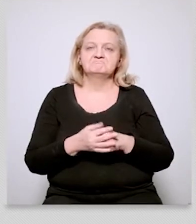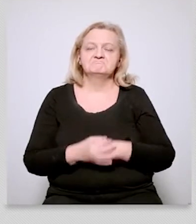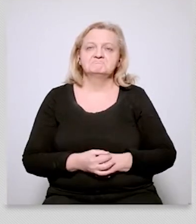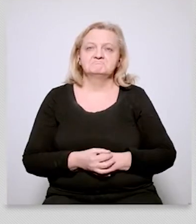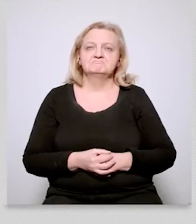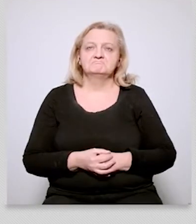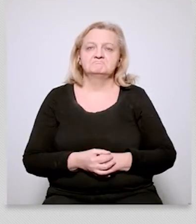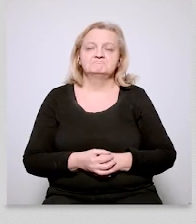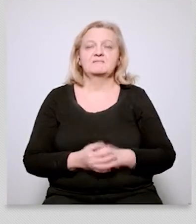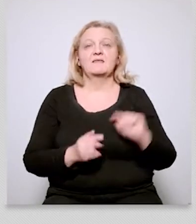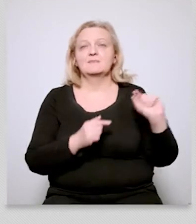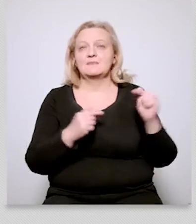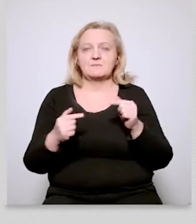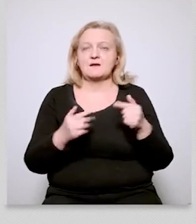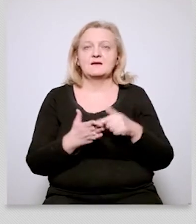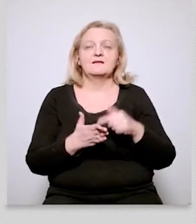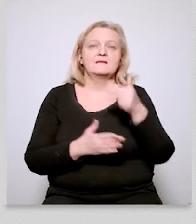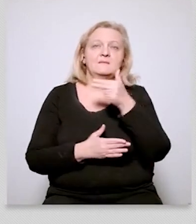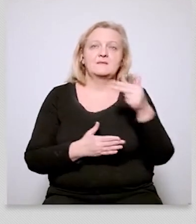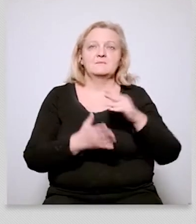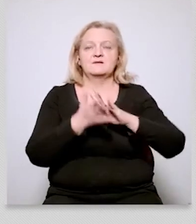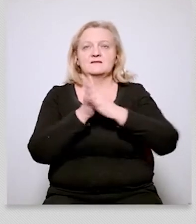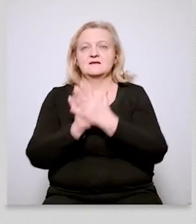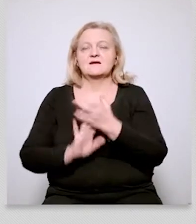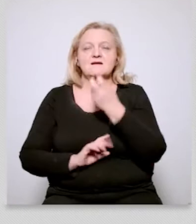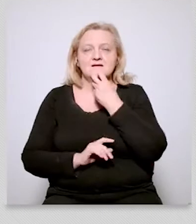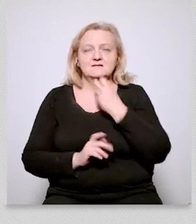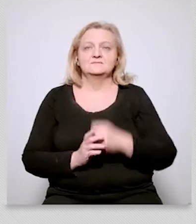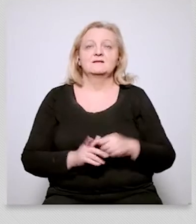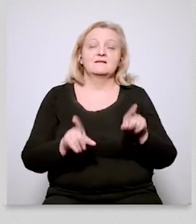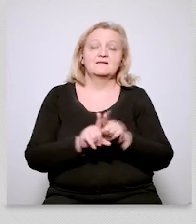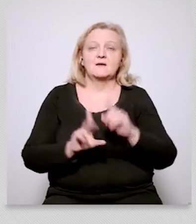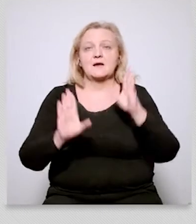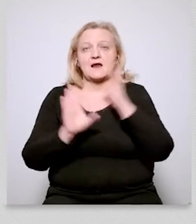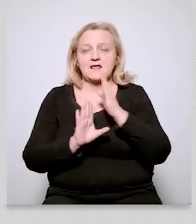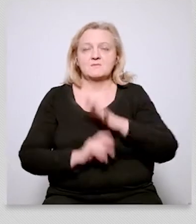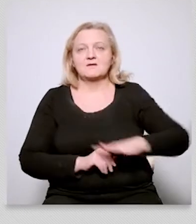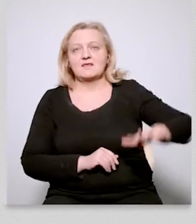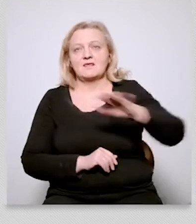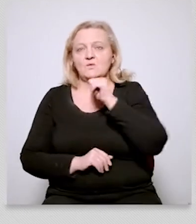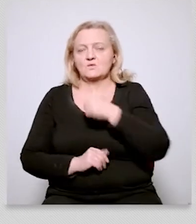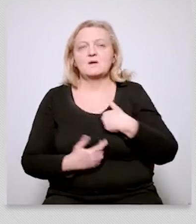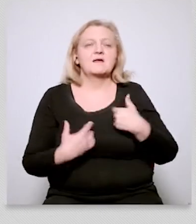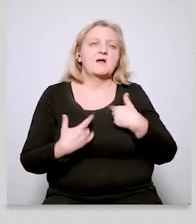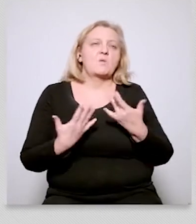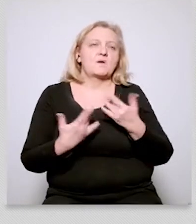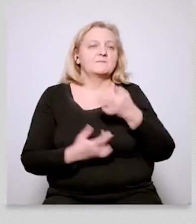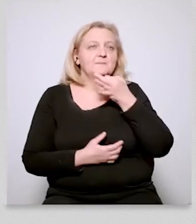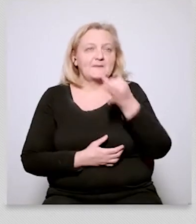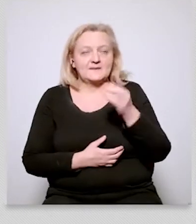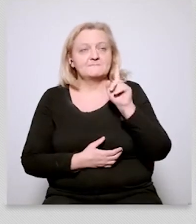debatę o transformacji energetycznej i o klimacie w Europie. Mam proste pytanie, w jakim